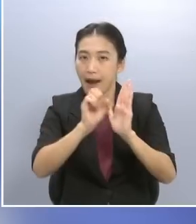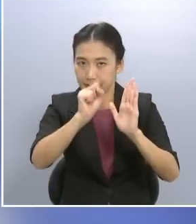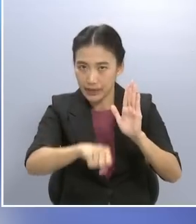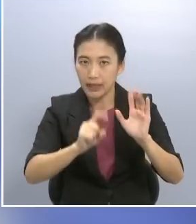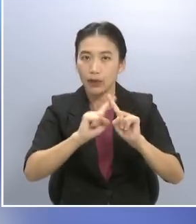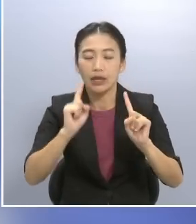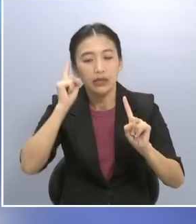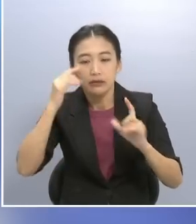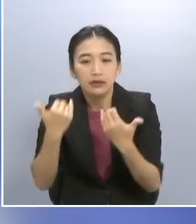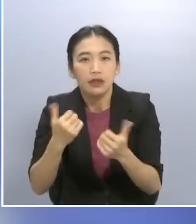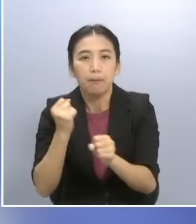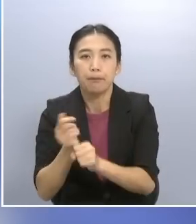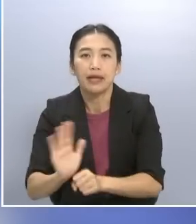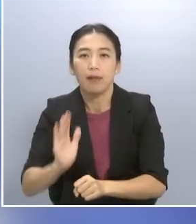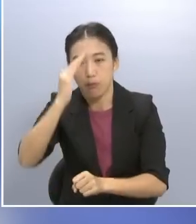ฮะเนี่ยฮะ